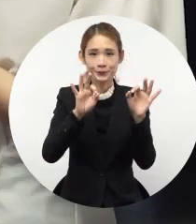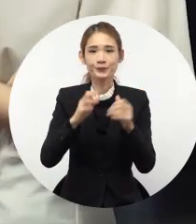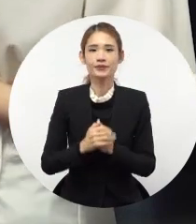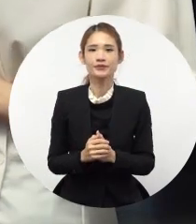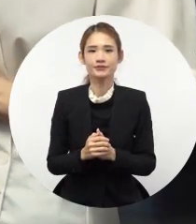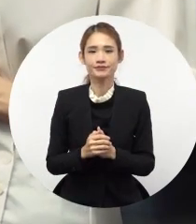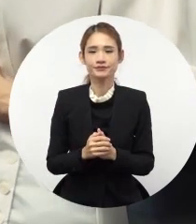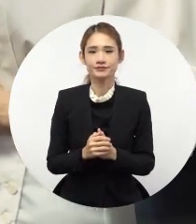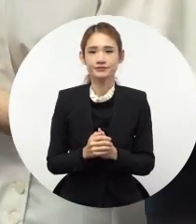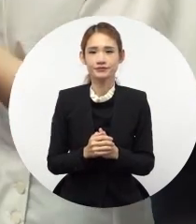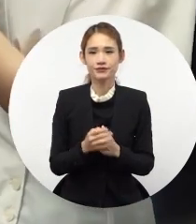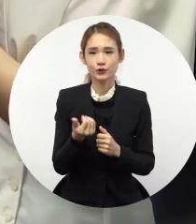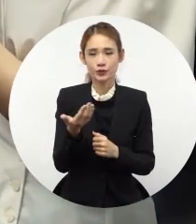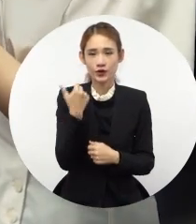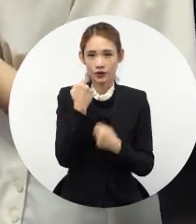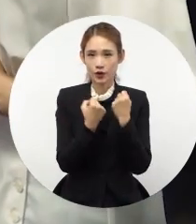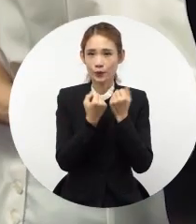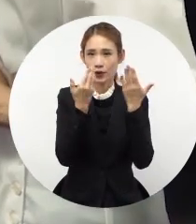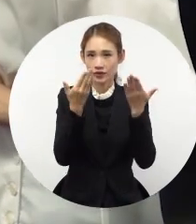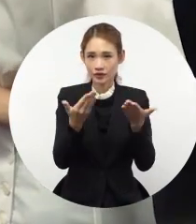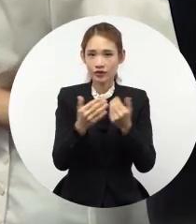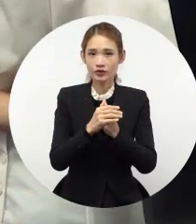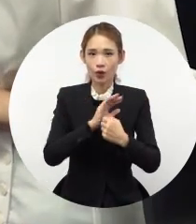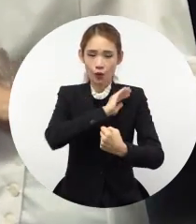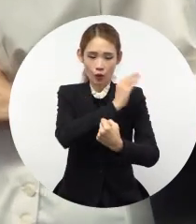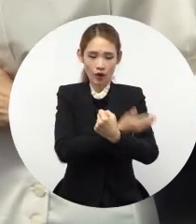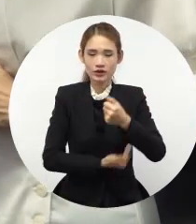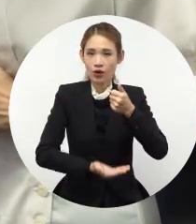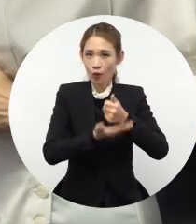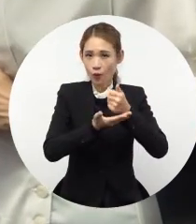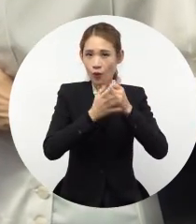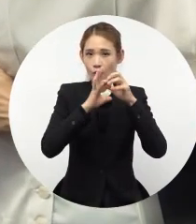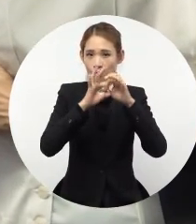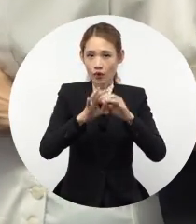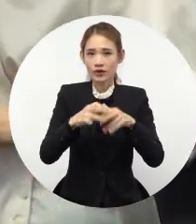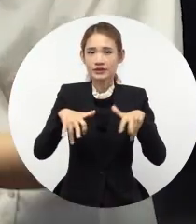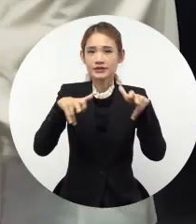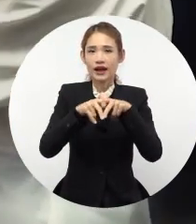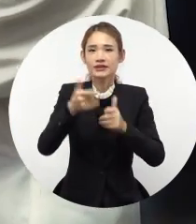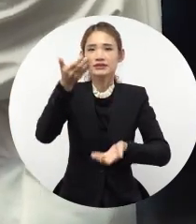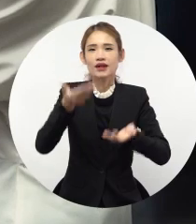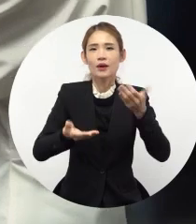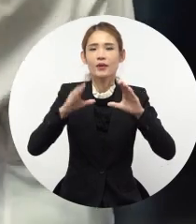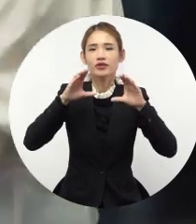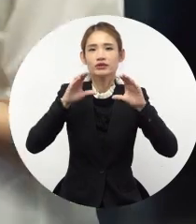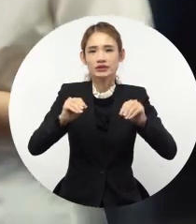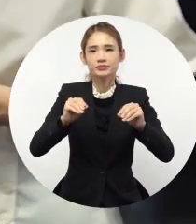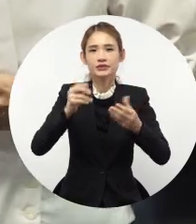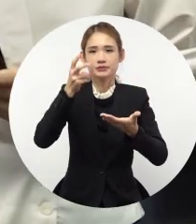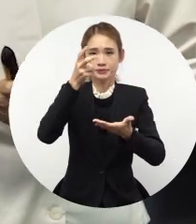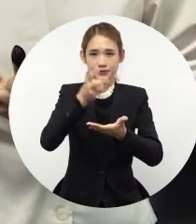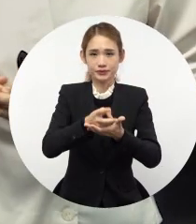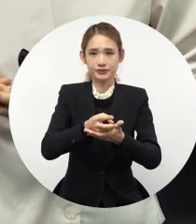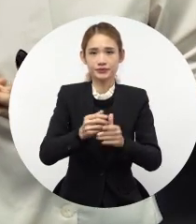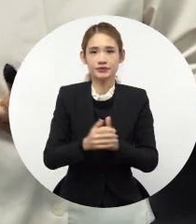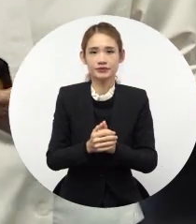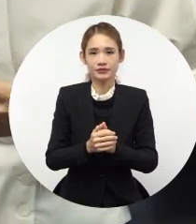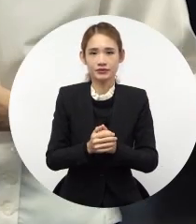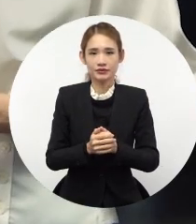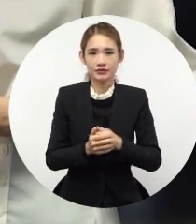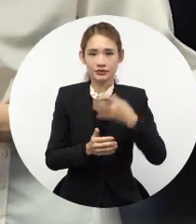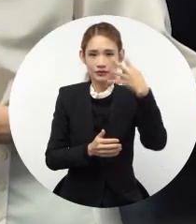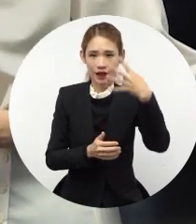돌아오기로 하고요. 조금 전에 말씀드렸던 권익옹호에 관련된 장애인 차별금지법